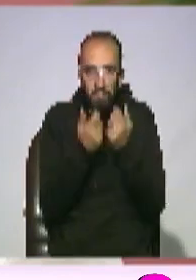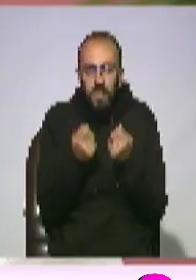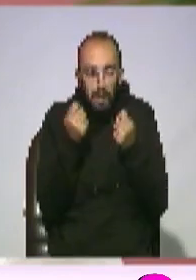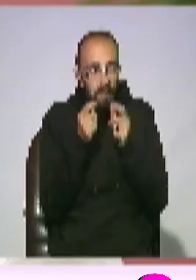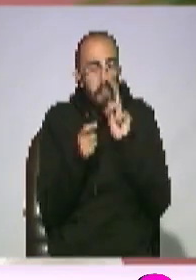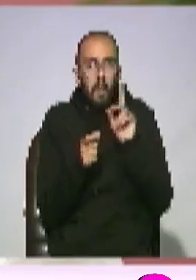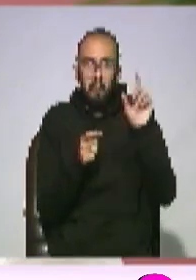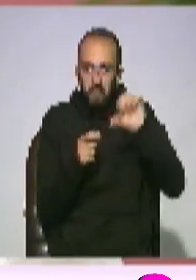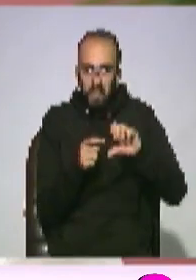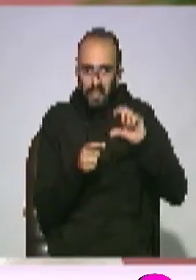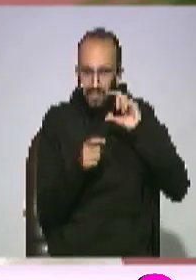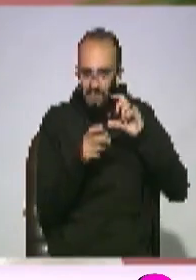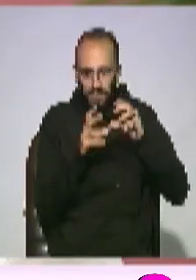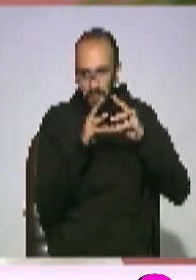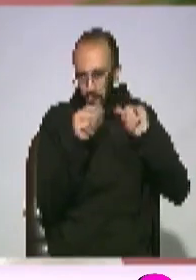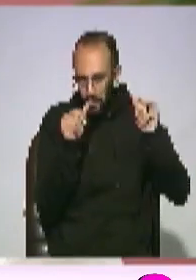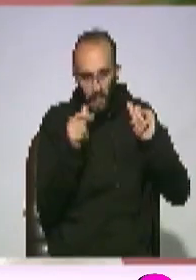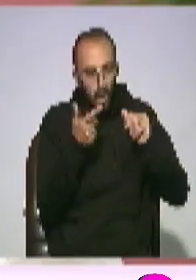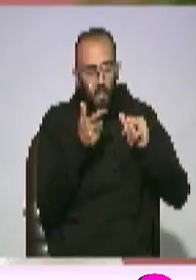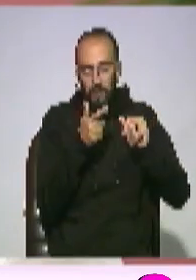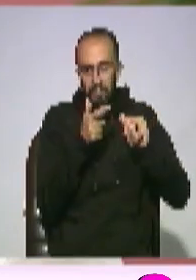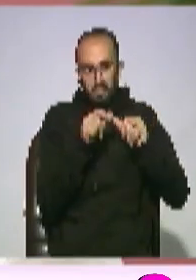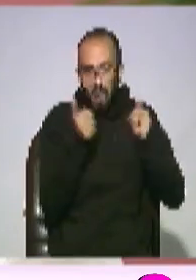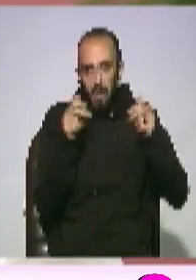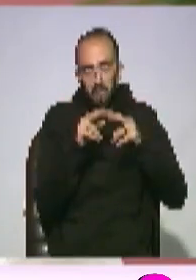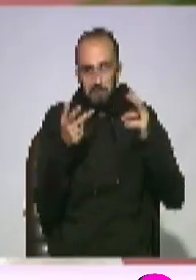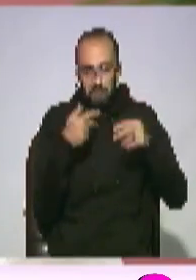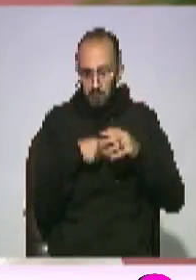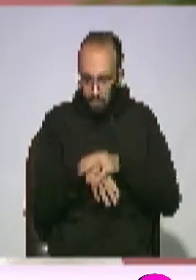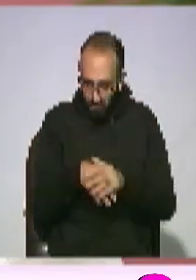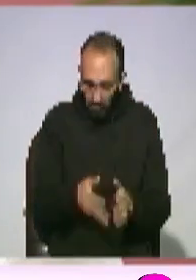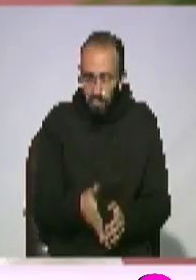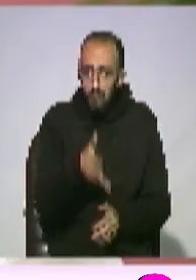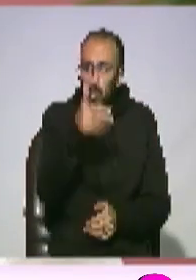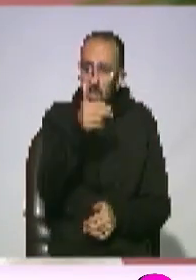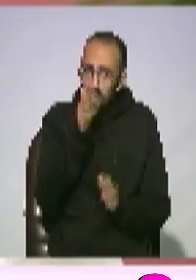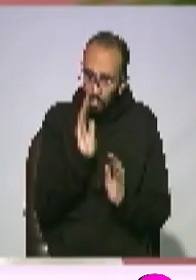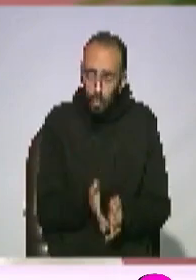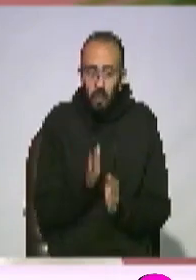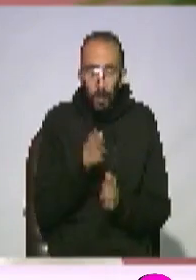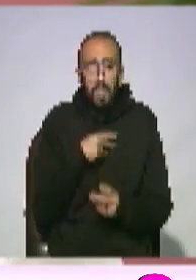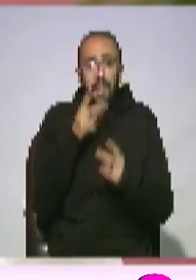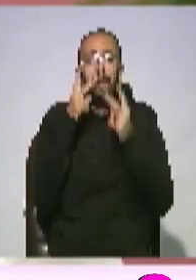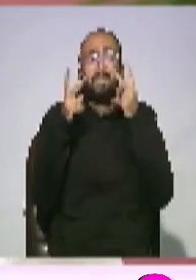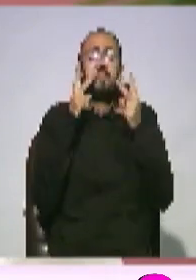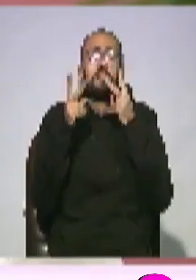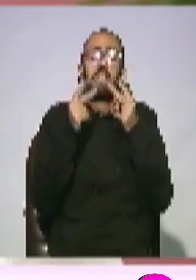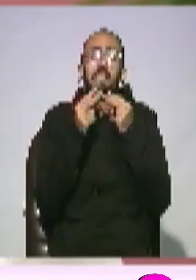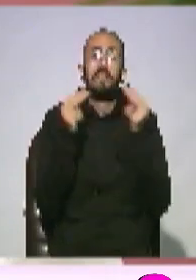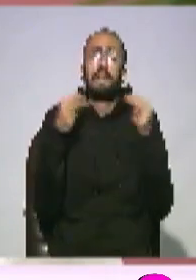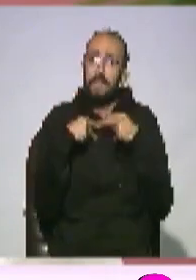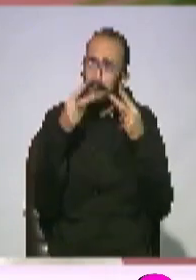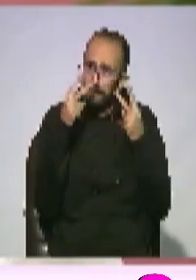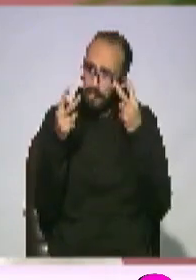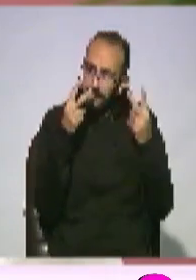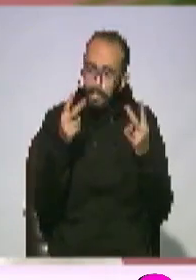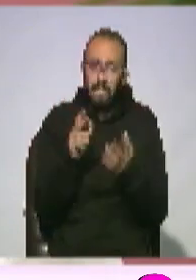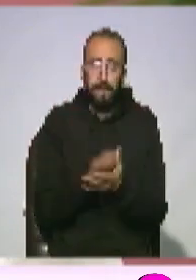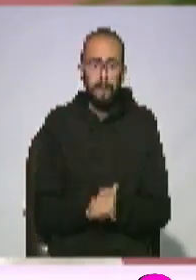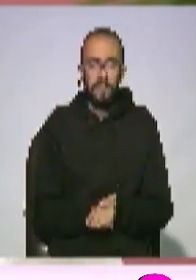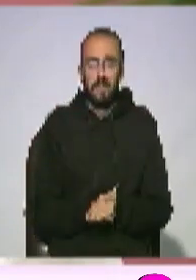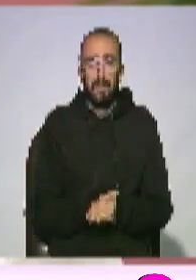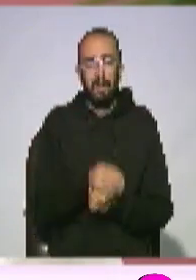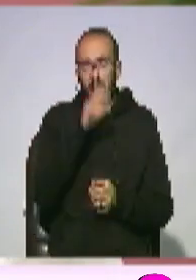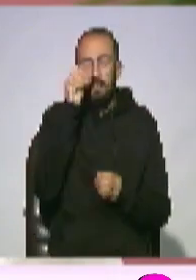الطرفين، والابناء ممكن تكون صالحه جدا، ودي حالات انا شفتها كتير جدا في غياب الطرفين، ولو لا